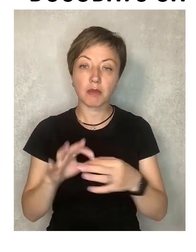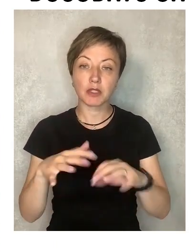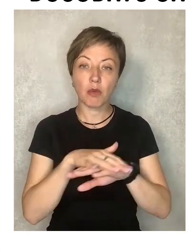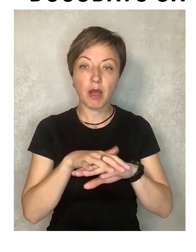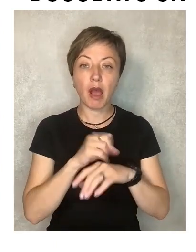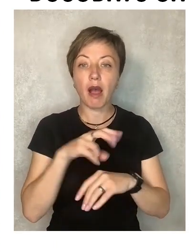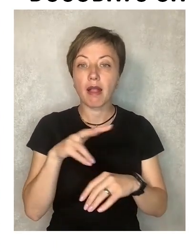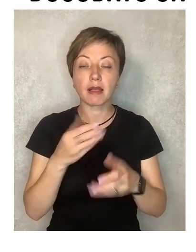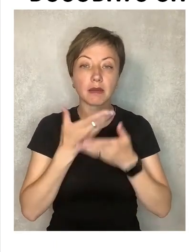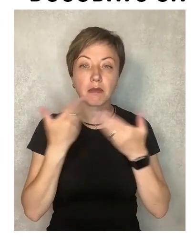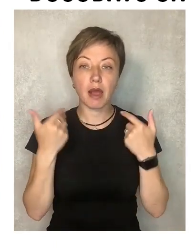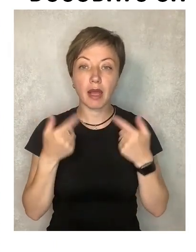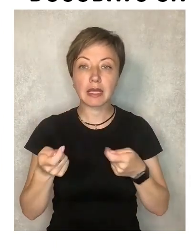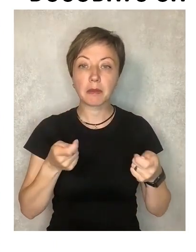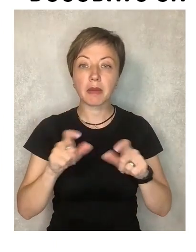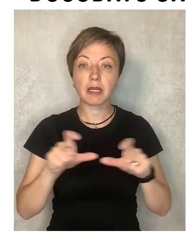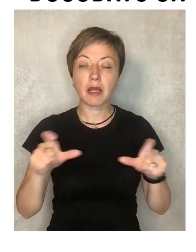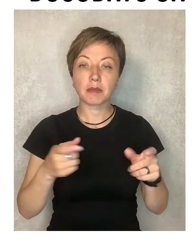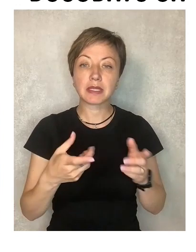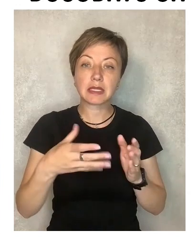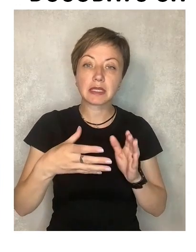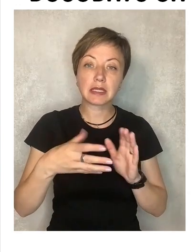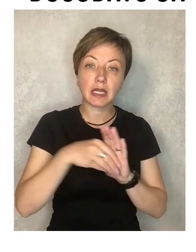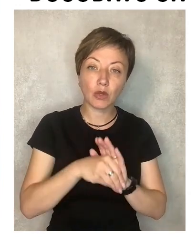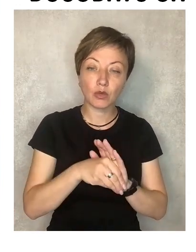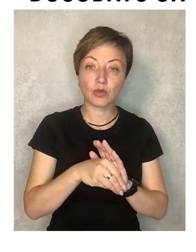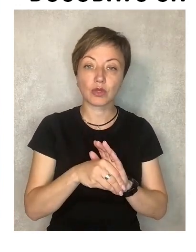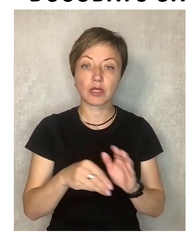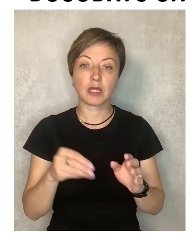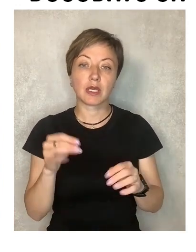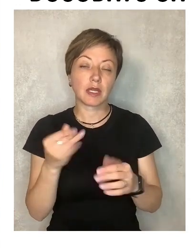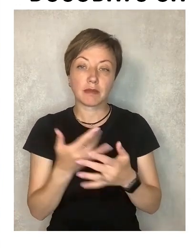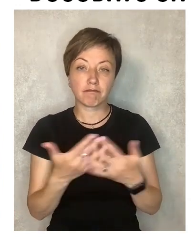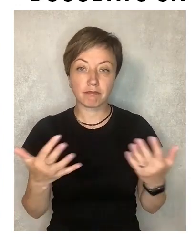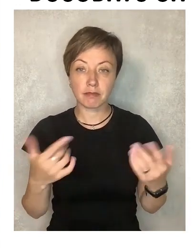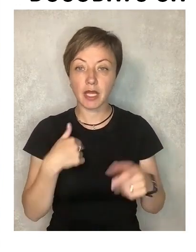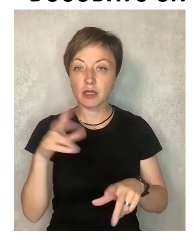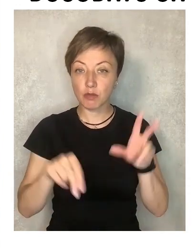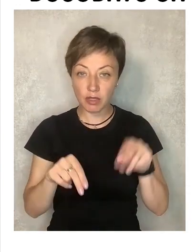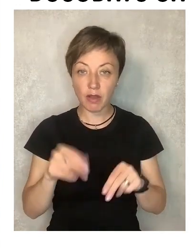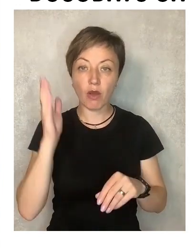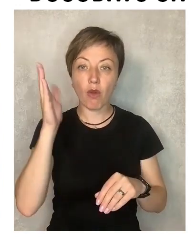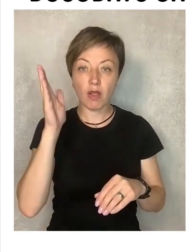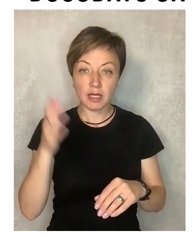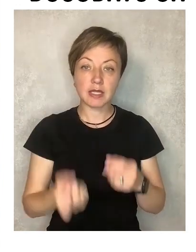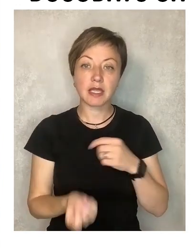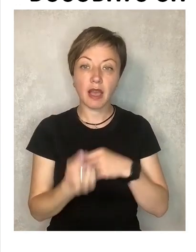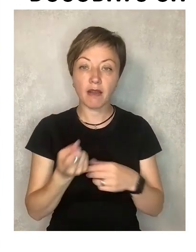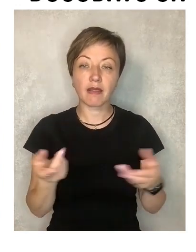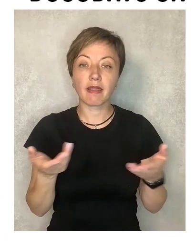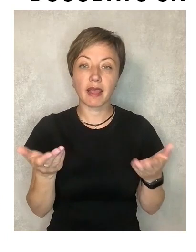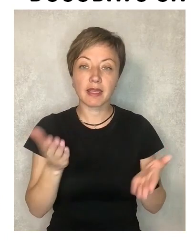немає департаментів залучення чи департаментів партисипації. Я сподіваюся, що вони коли з'являться, вони десь є в цьому